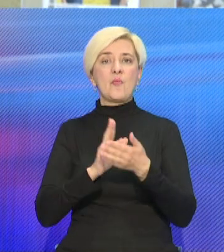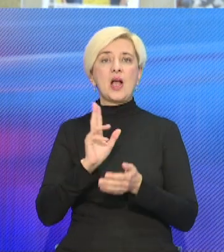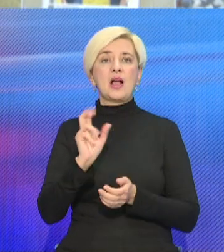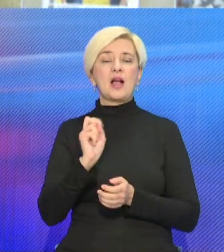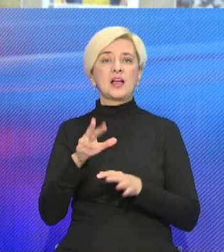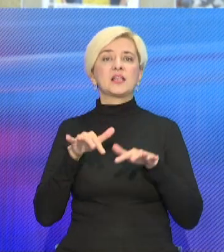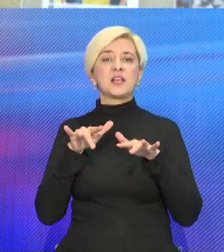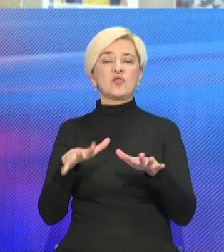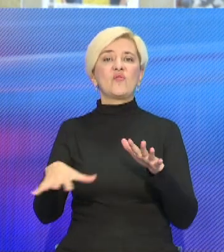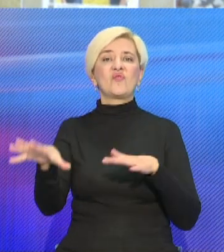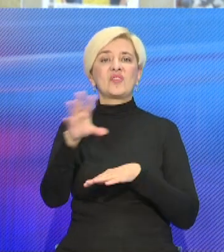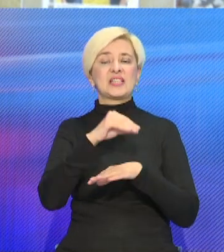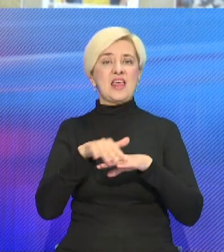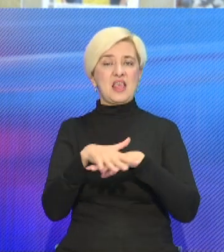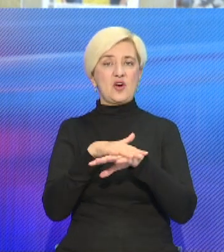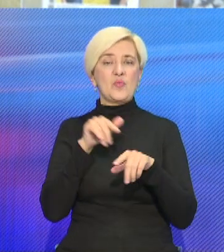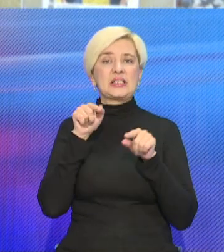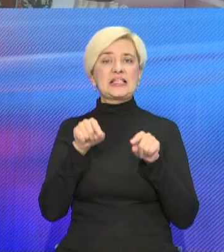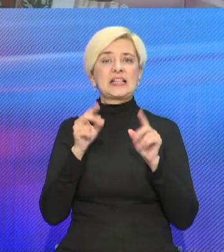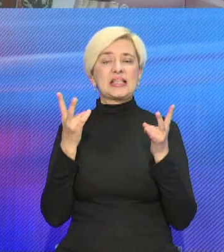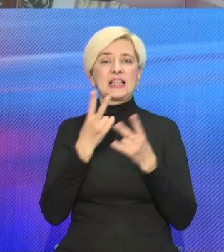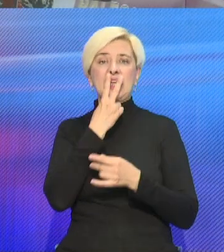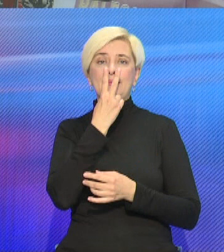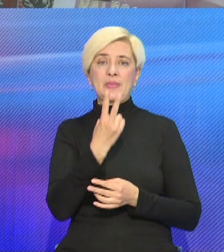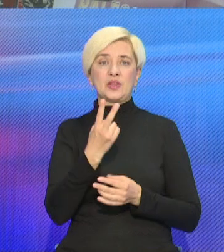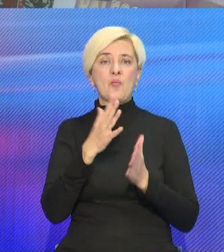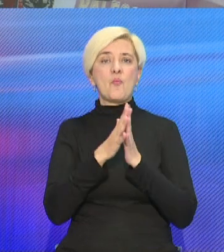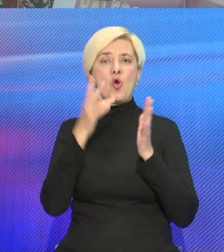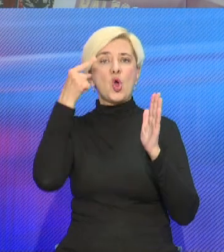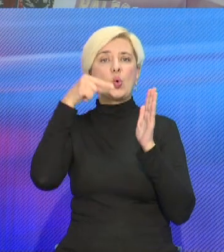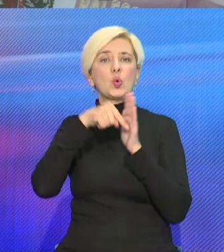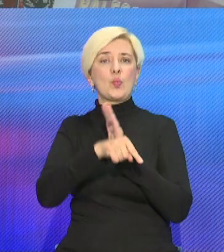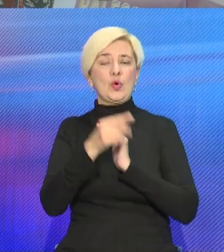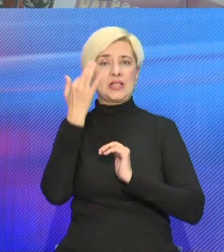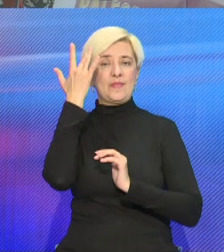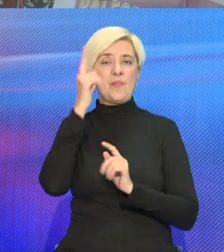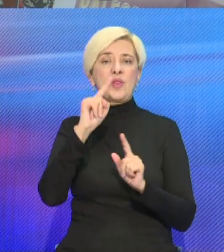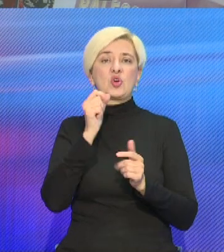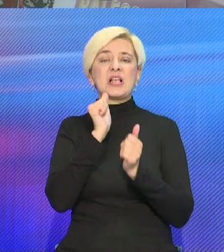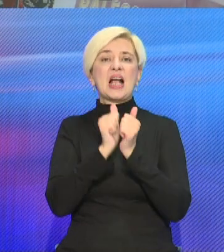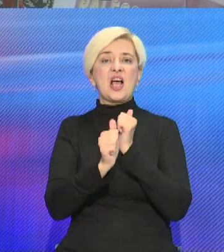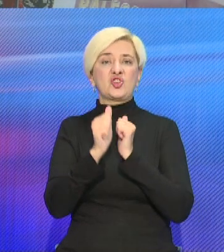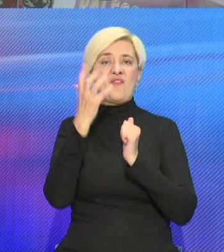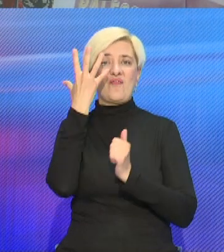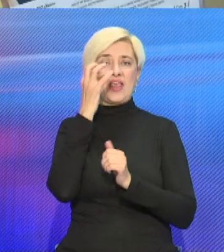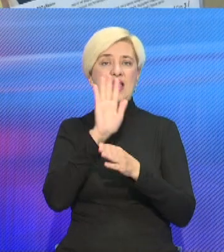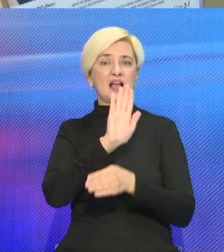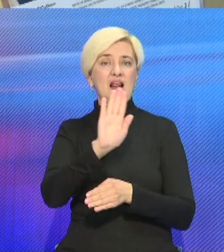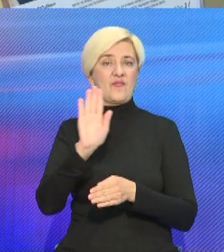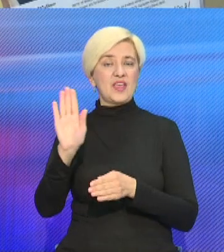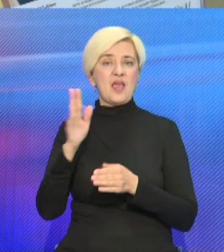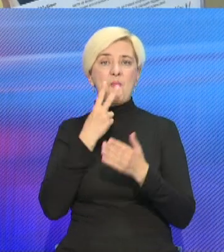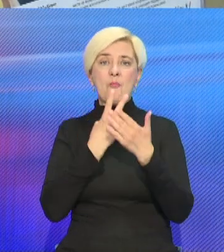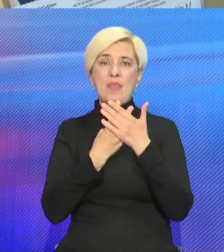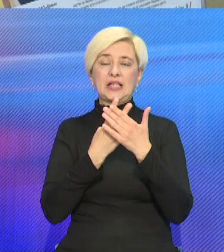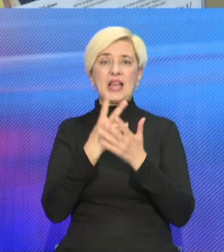а здесь надо рассматривать более глубокий смысл. Потому как за каждой картиной, за каждой фотографией, представленной на выставке в наших